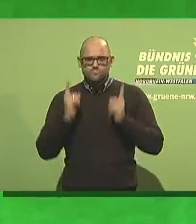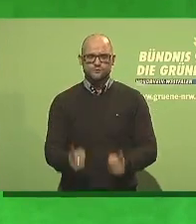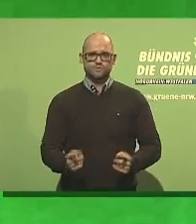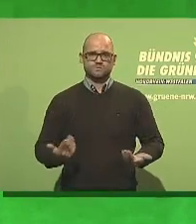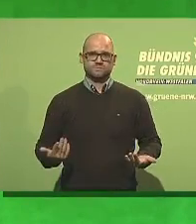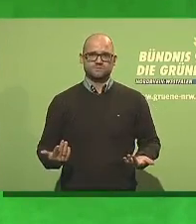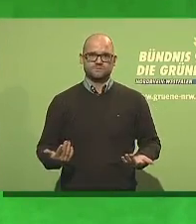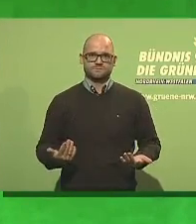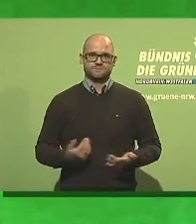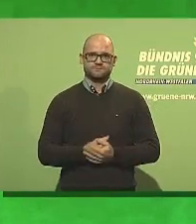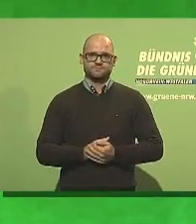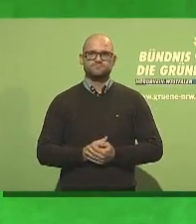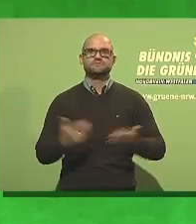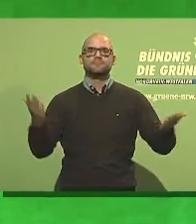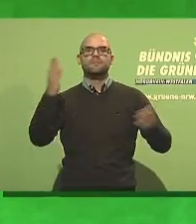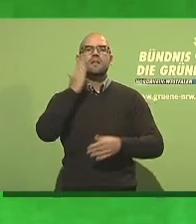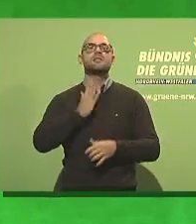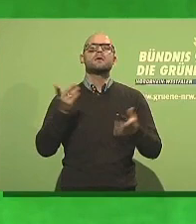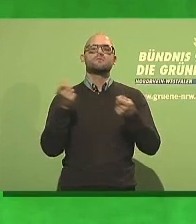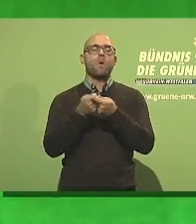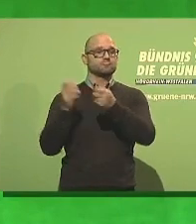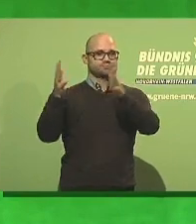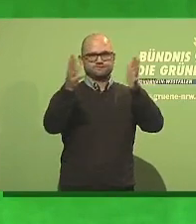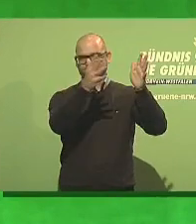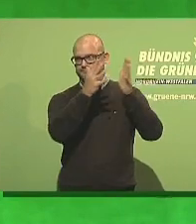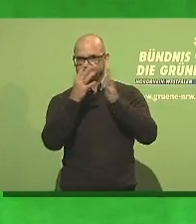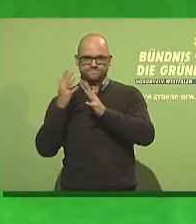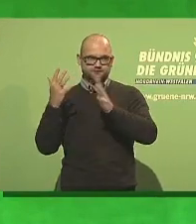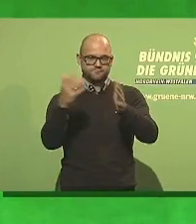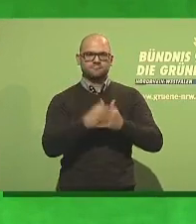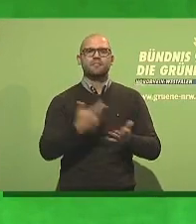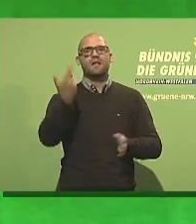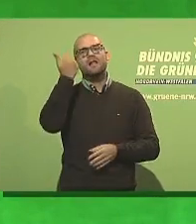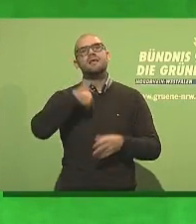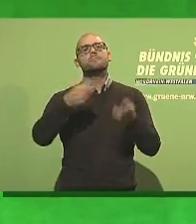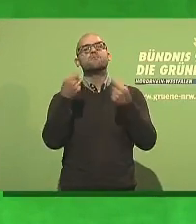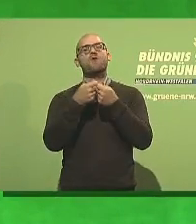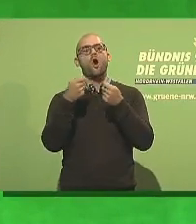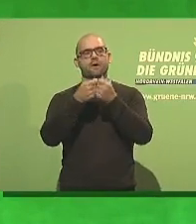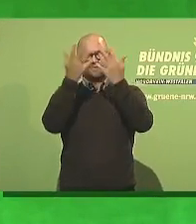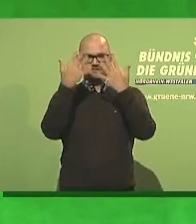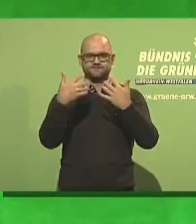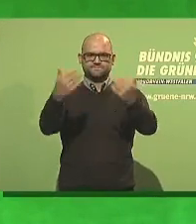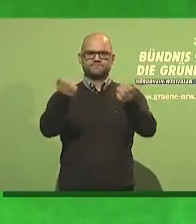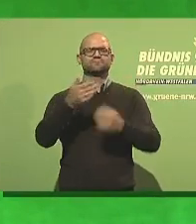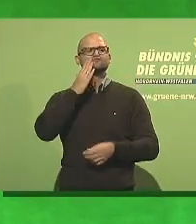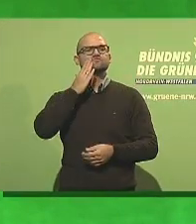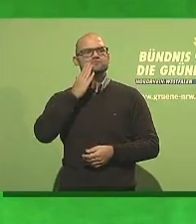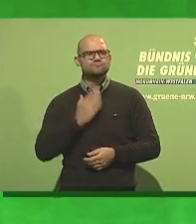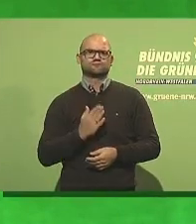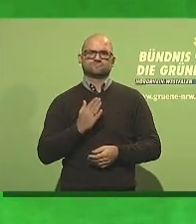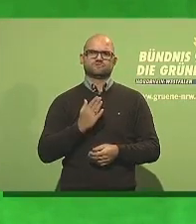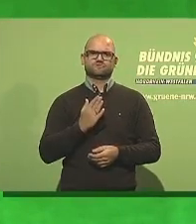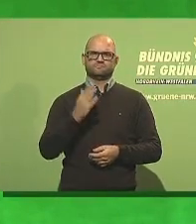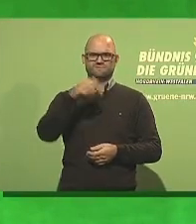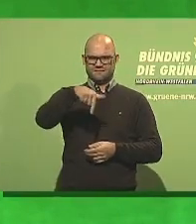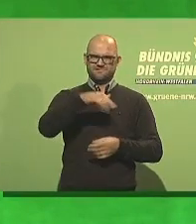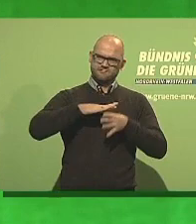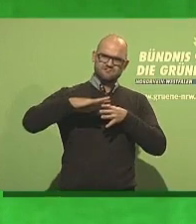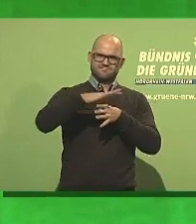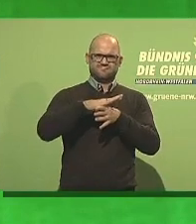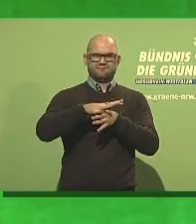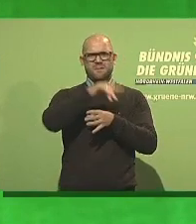Liebe Freundinnen und Freunde, lasst uns den Menschen in diesem Land wieder eine Perspektive geben.